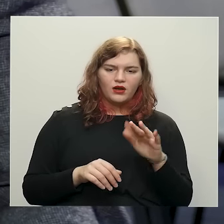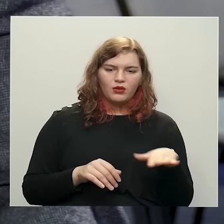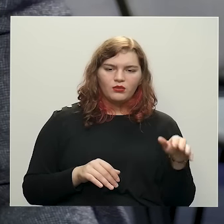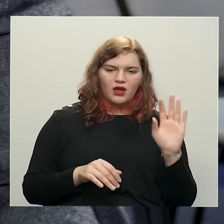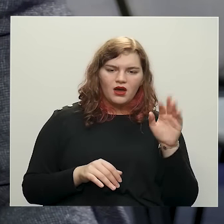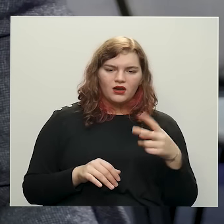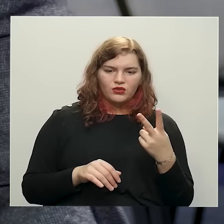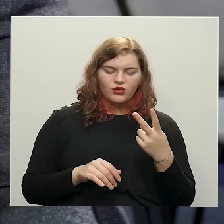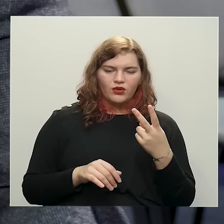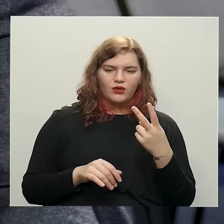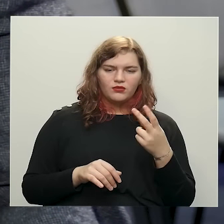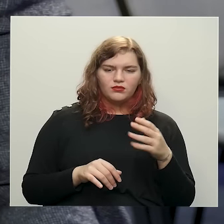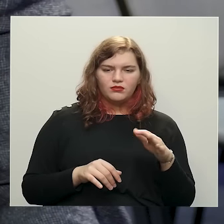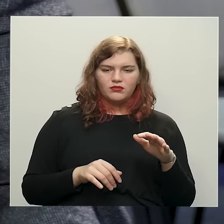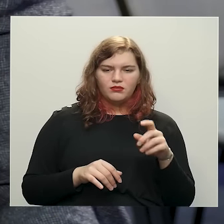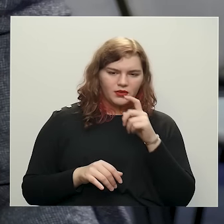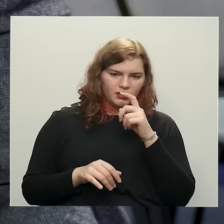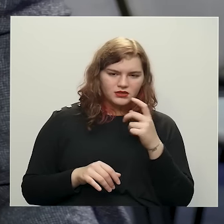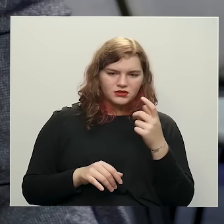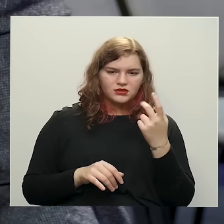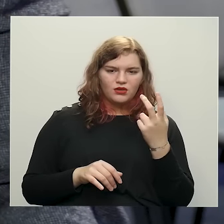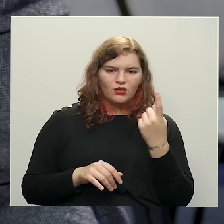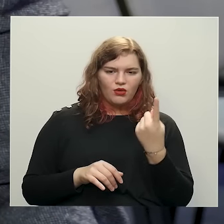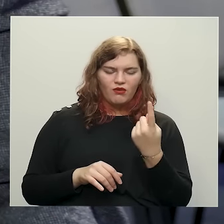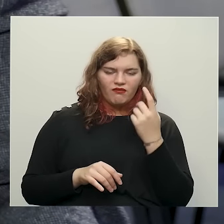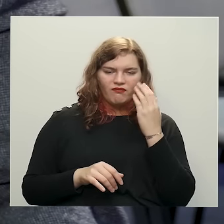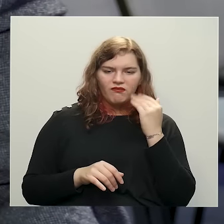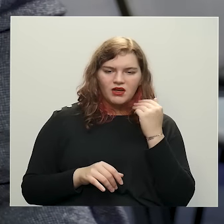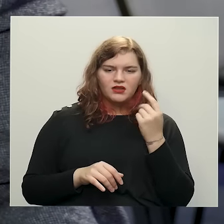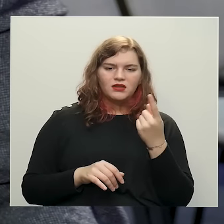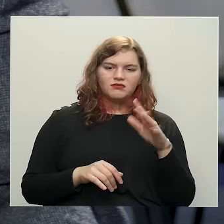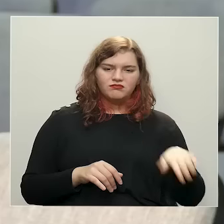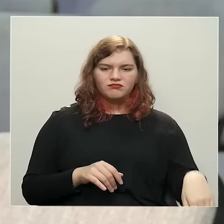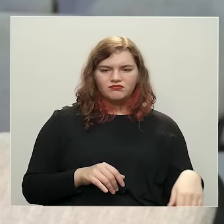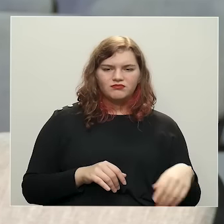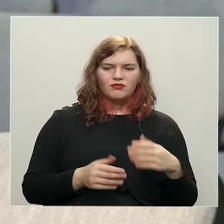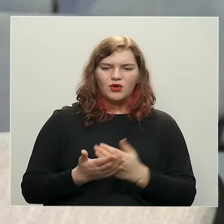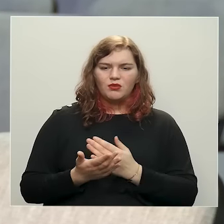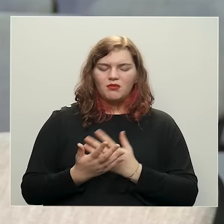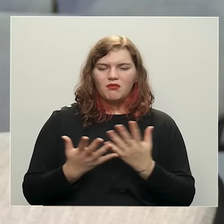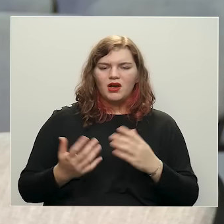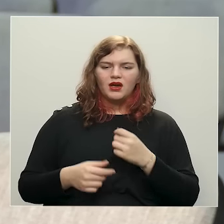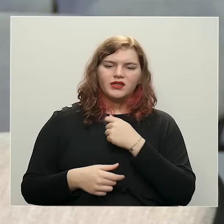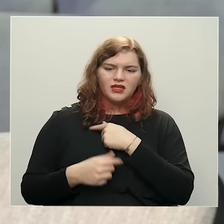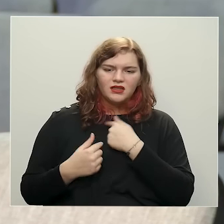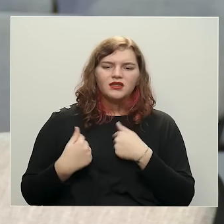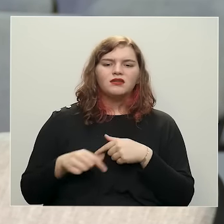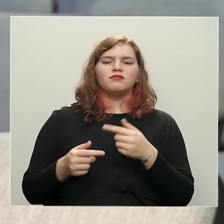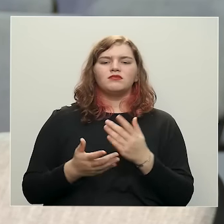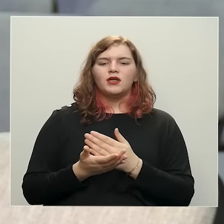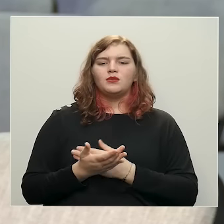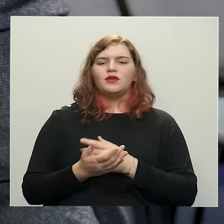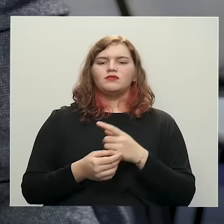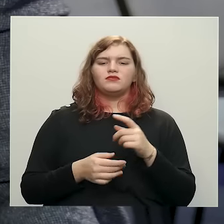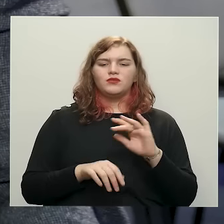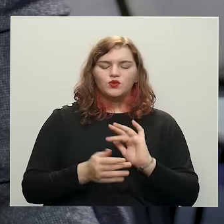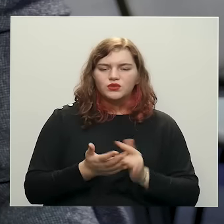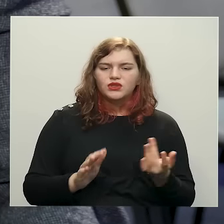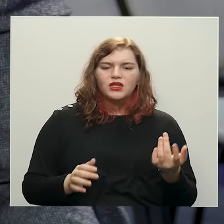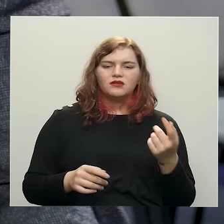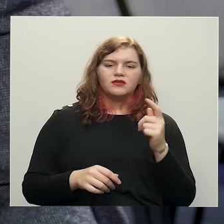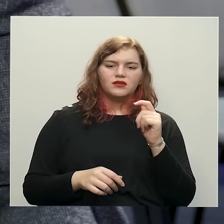copii. Doi băieți și o fetiță. Dar cel mic s-a născut cu probleme mari. La inimă și a fost operat. Dus la urgență